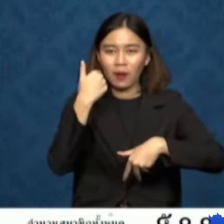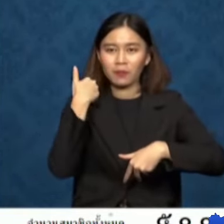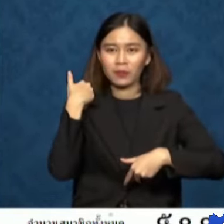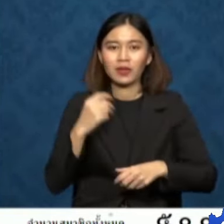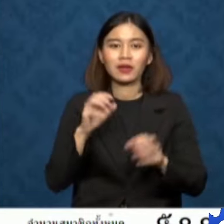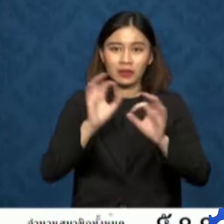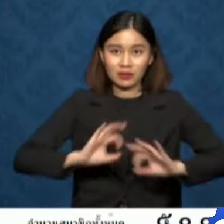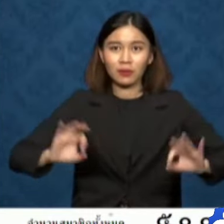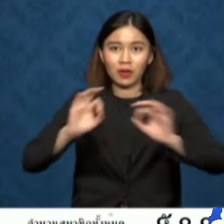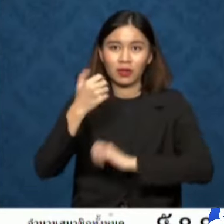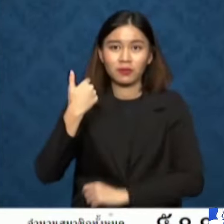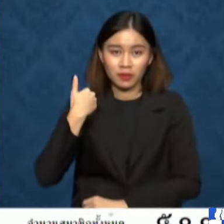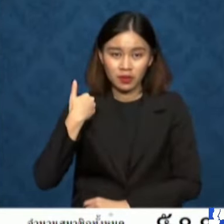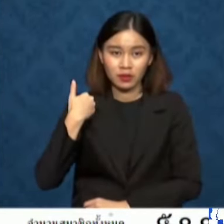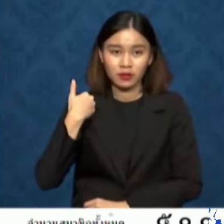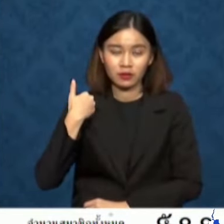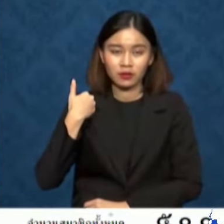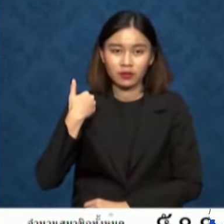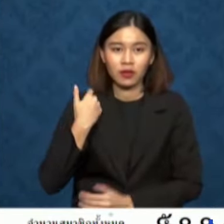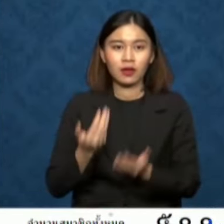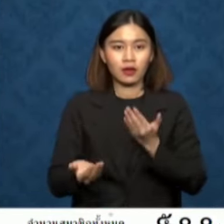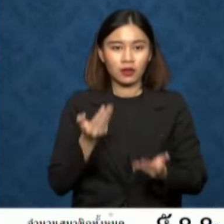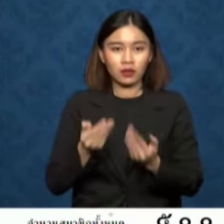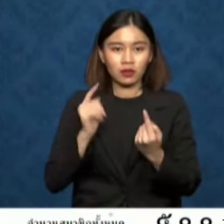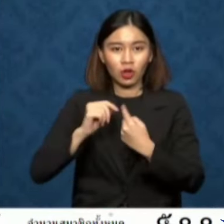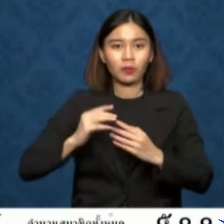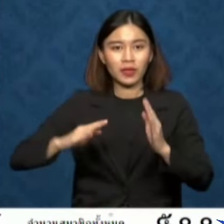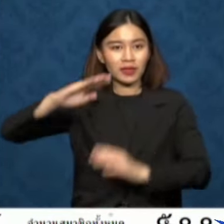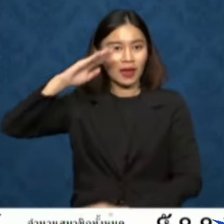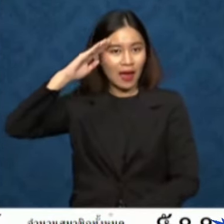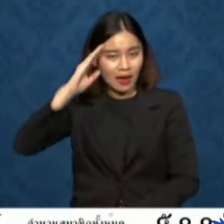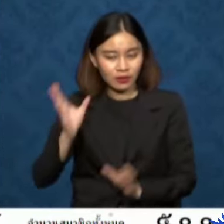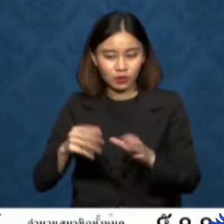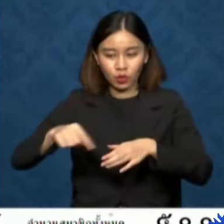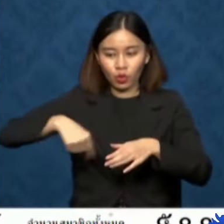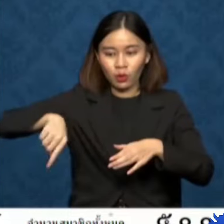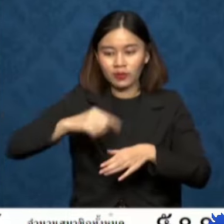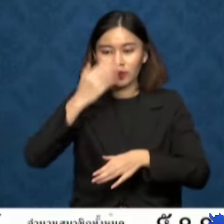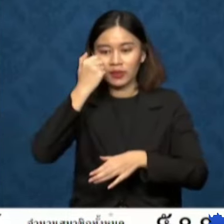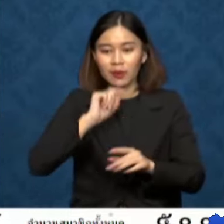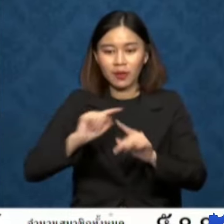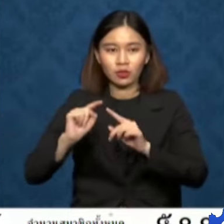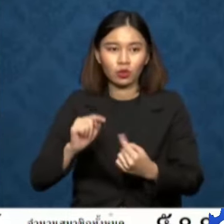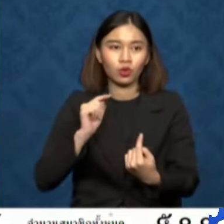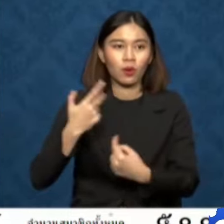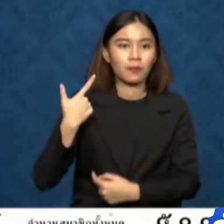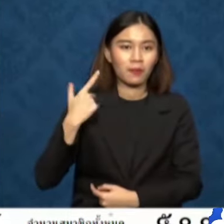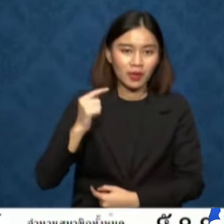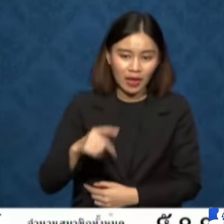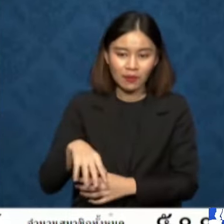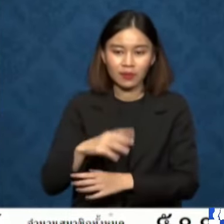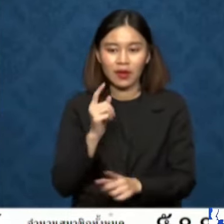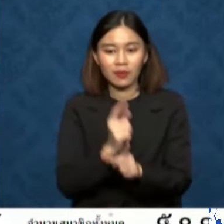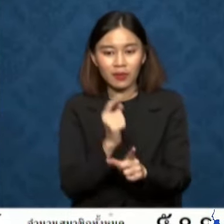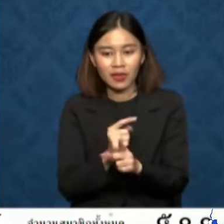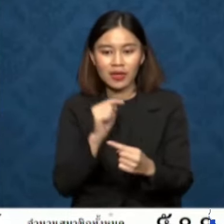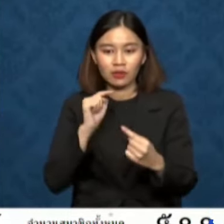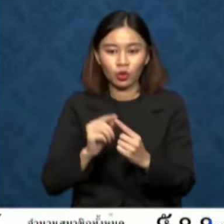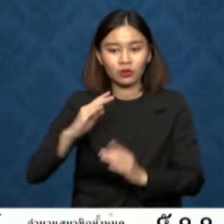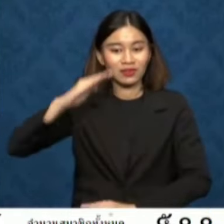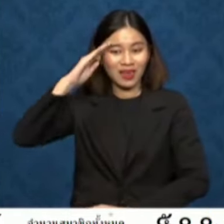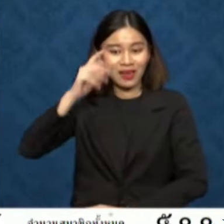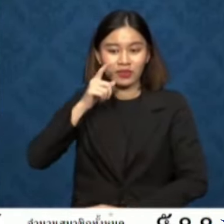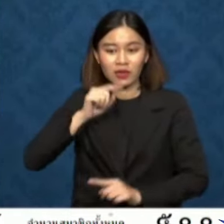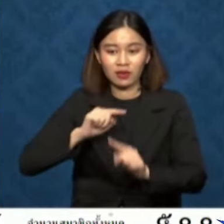งี้เรียกจำเป็นร่ะฮะหรือการที่ต้องมีผลทหารกันเยอะแยะมากมายนี่เป็นเพราะแหล่งผลประโยชน์ที่เอาไว้หล่อเลี้ยงบรรดานายพล